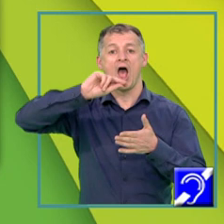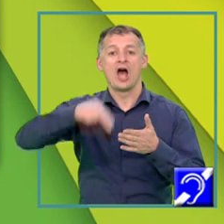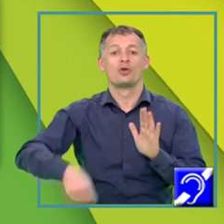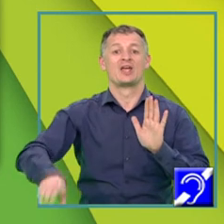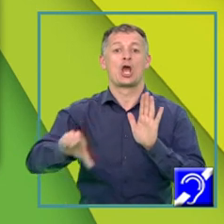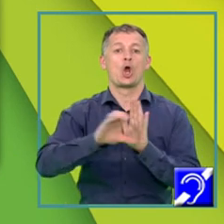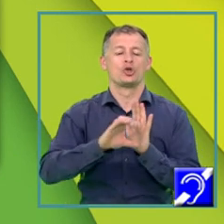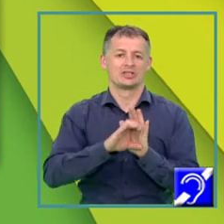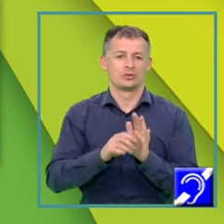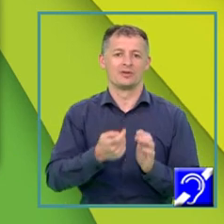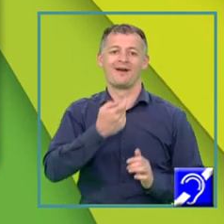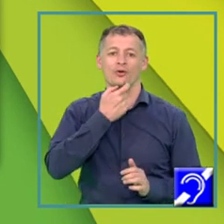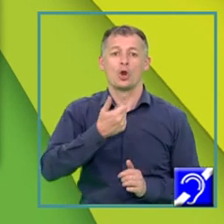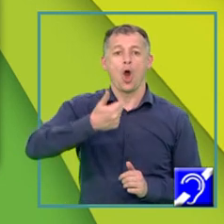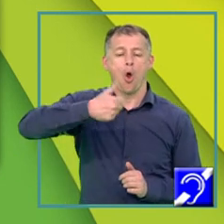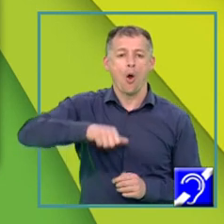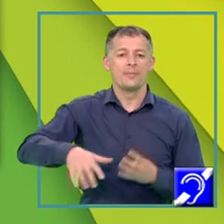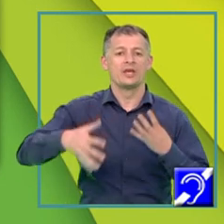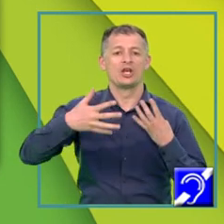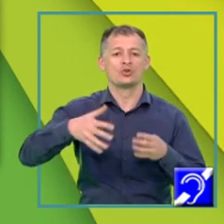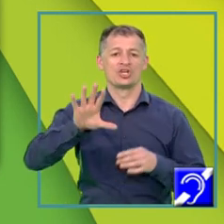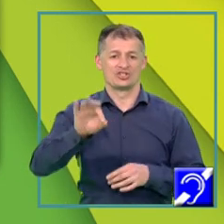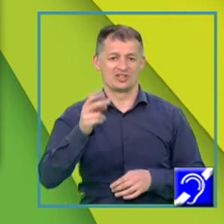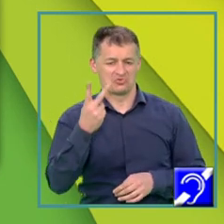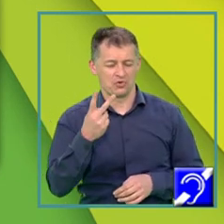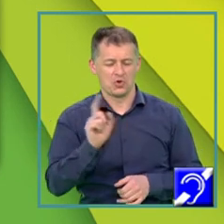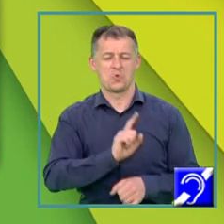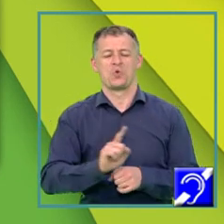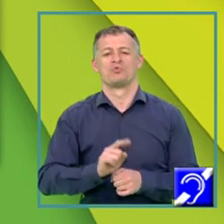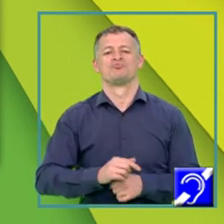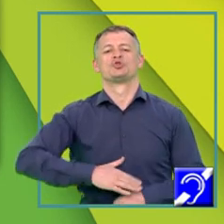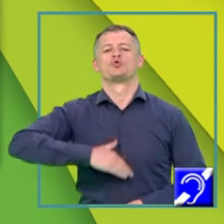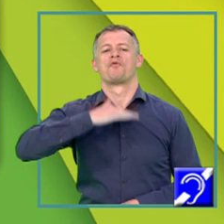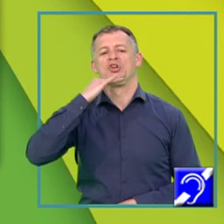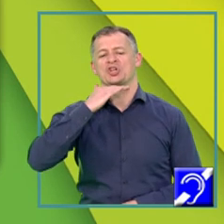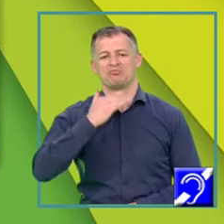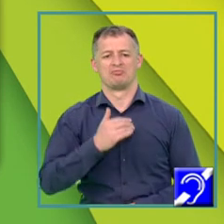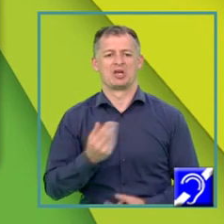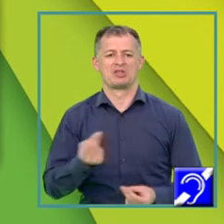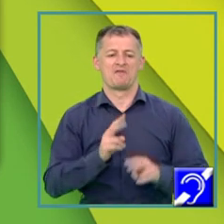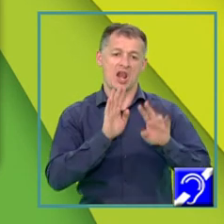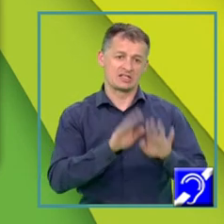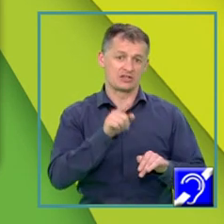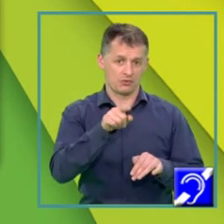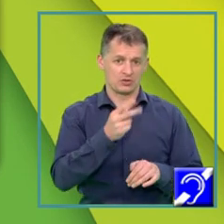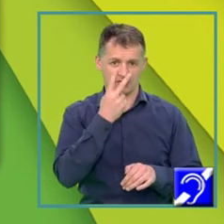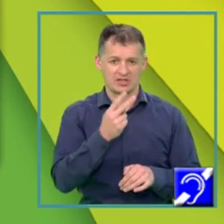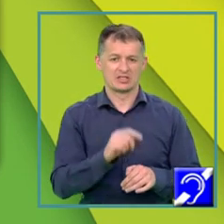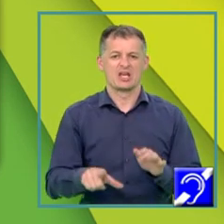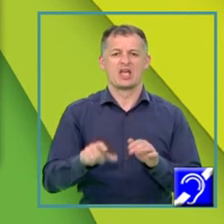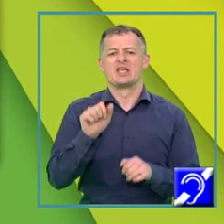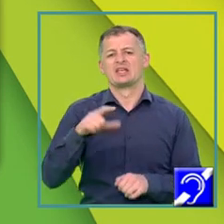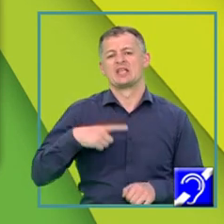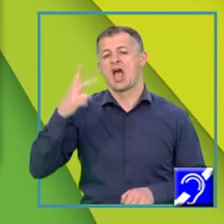din 1952. Caracteristici suficiente. Câteva dintre ele vi le-am lăsat și eu pe slide. Că este a doua lege